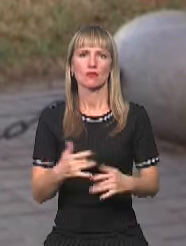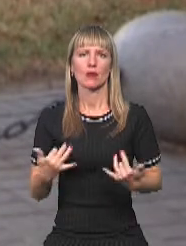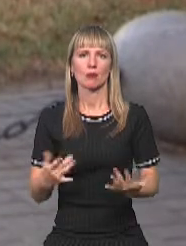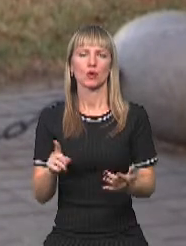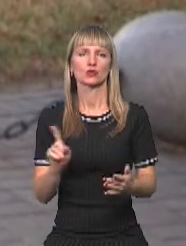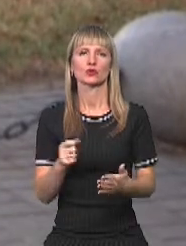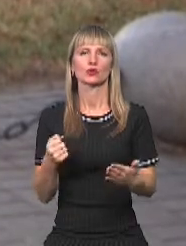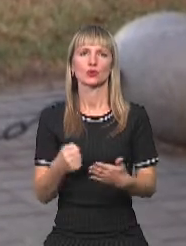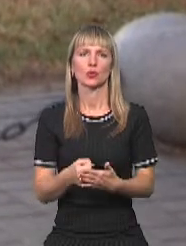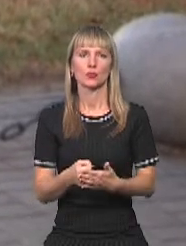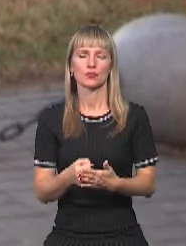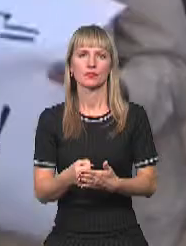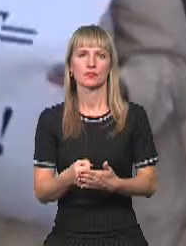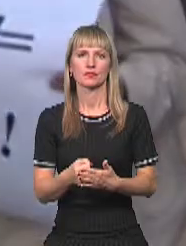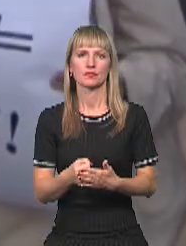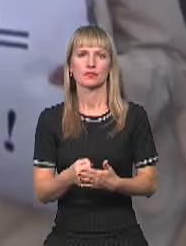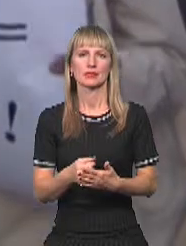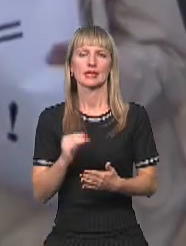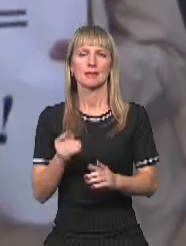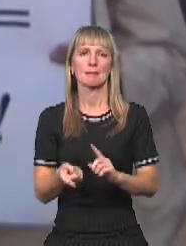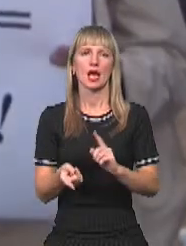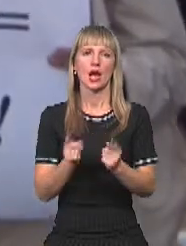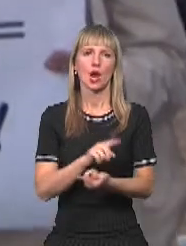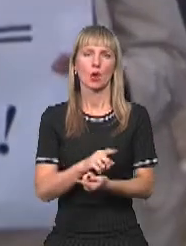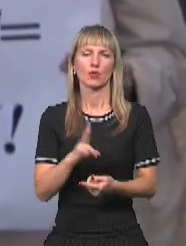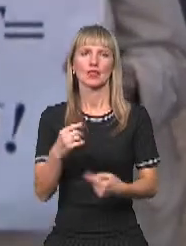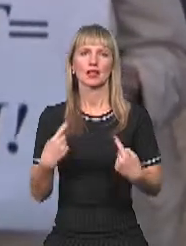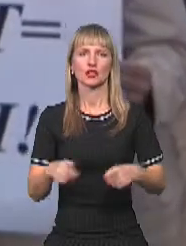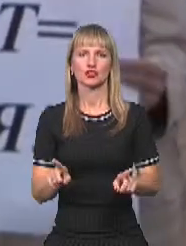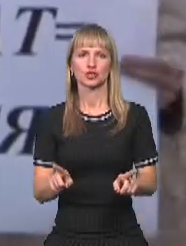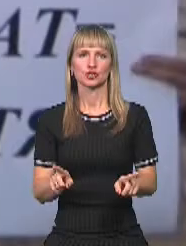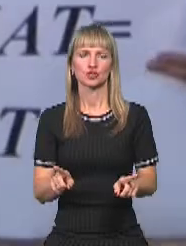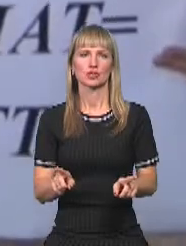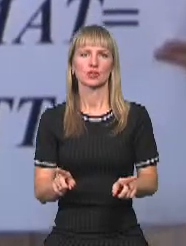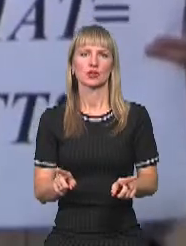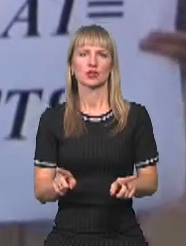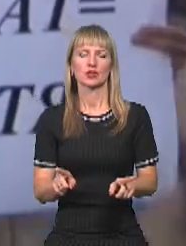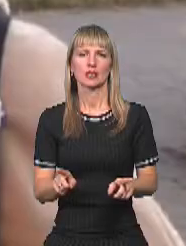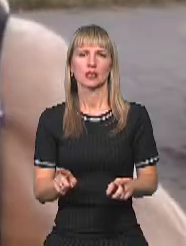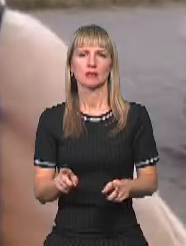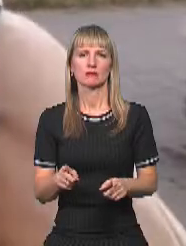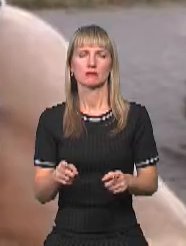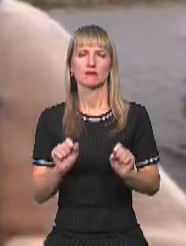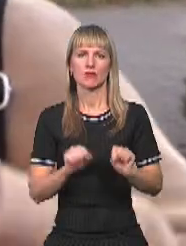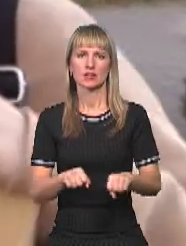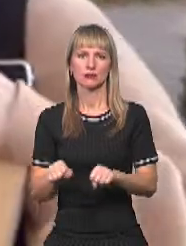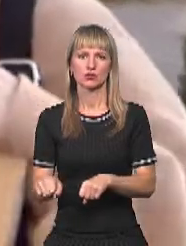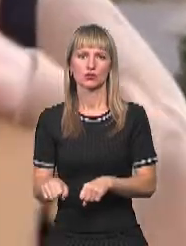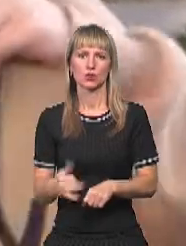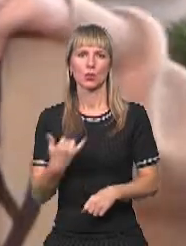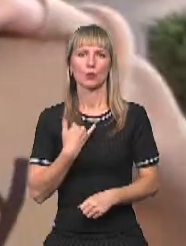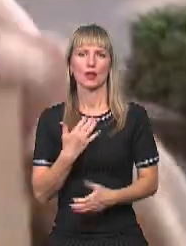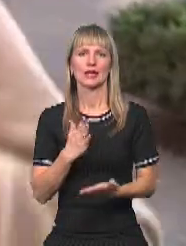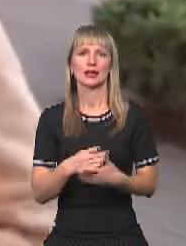щодо і переходу на інші відновлювані ресурси. У мене такі ось плакати